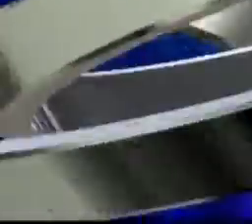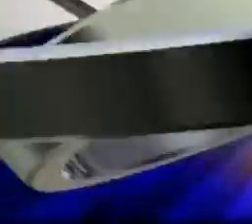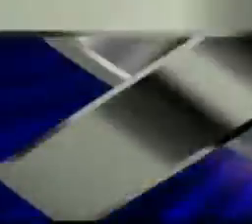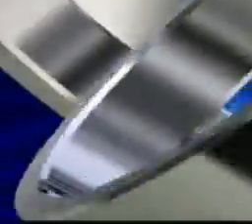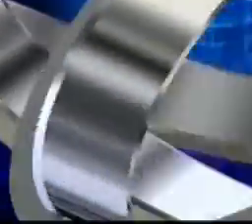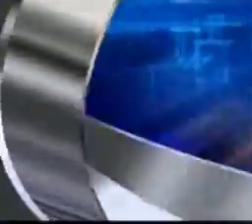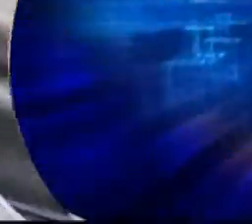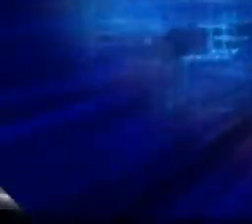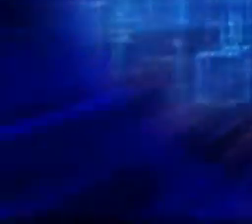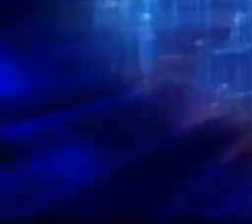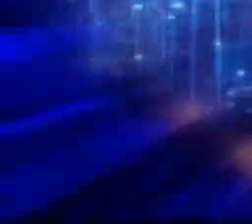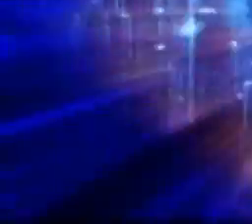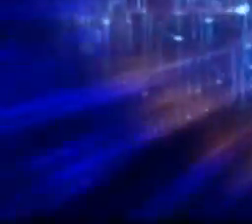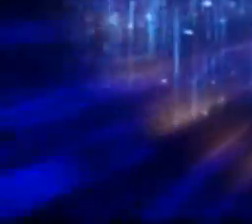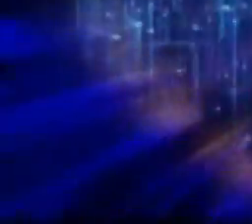KONIEC